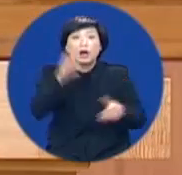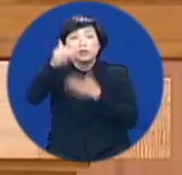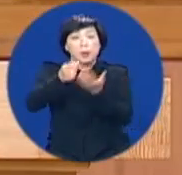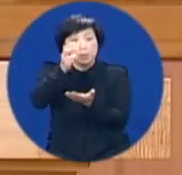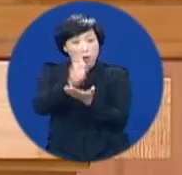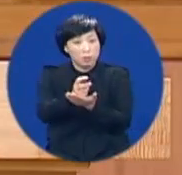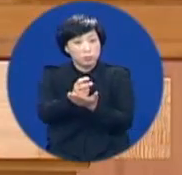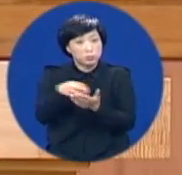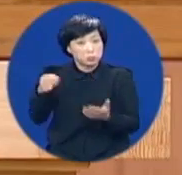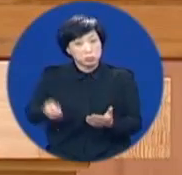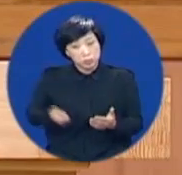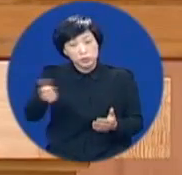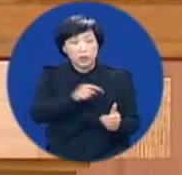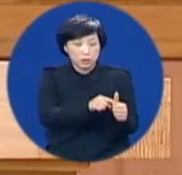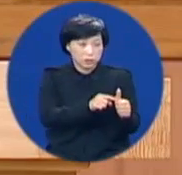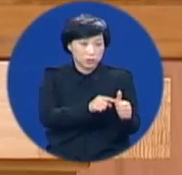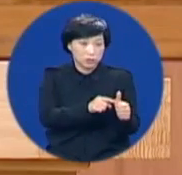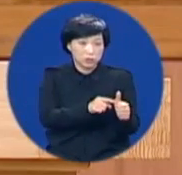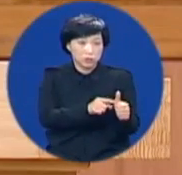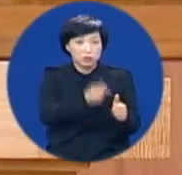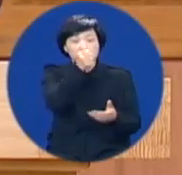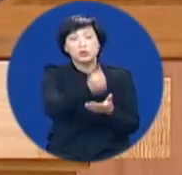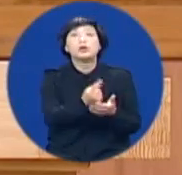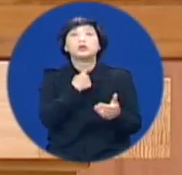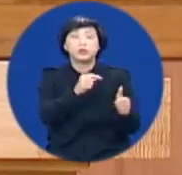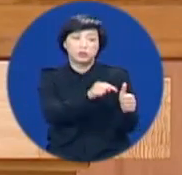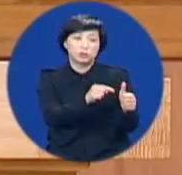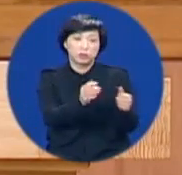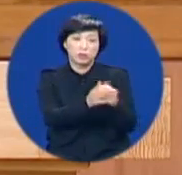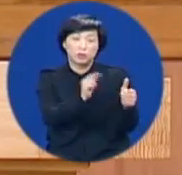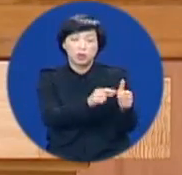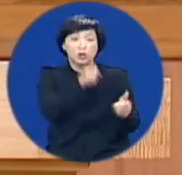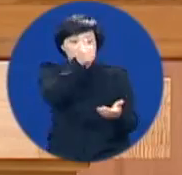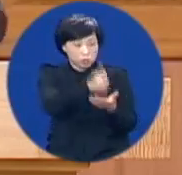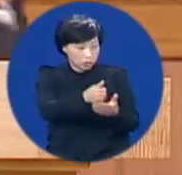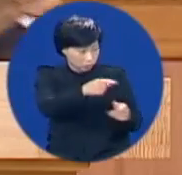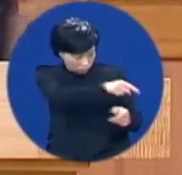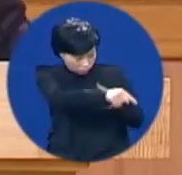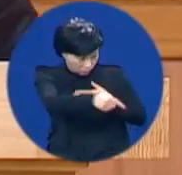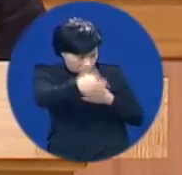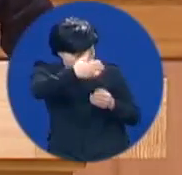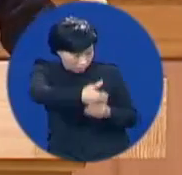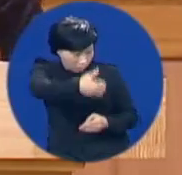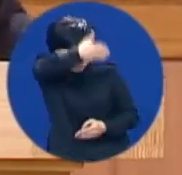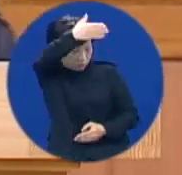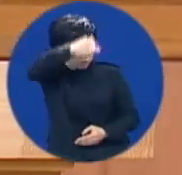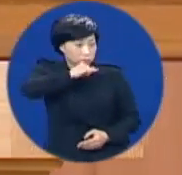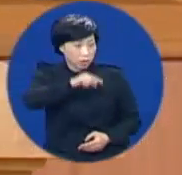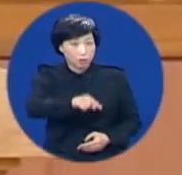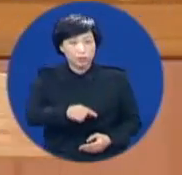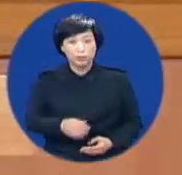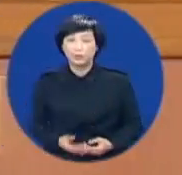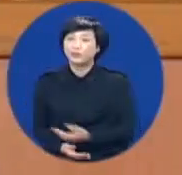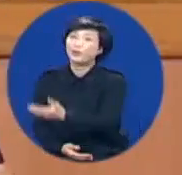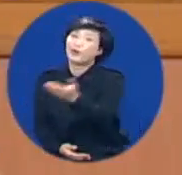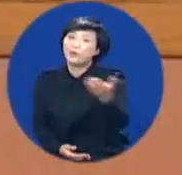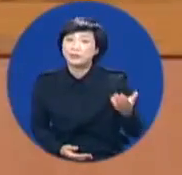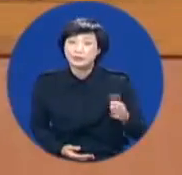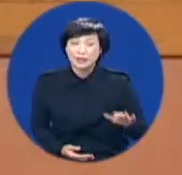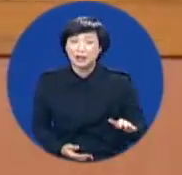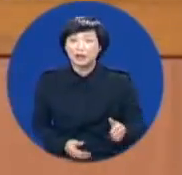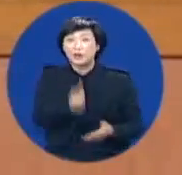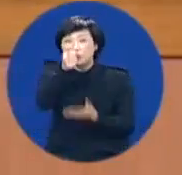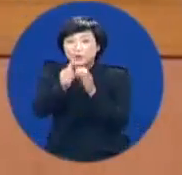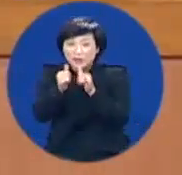하나님의 법을 무시한 범법자야. 그 죄가 담을 가로막았어. 여러분, 왜